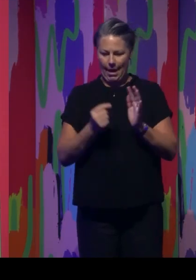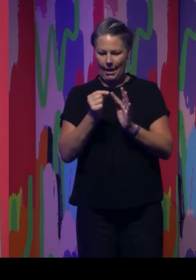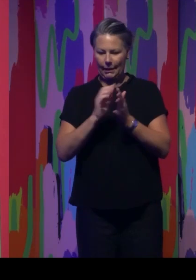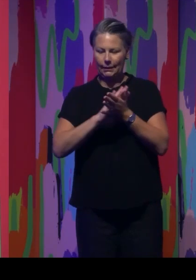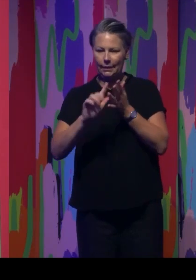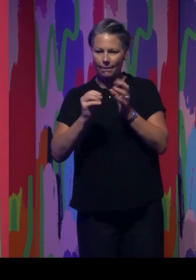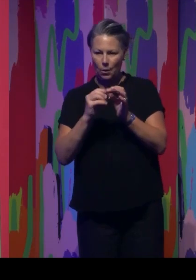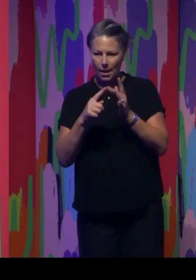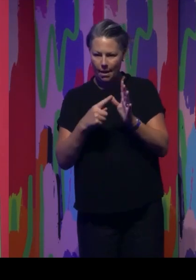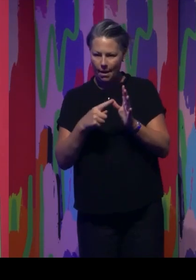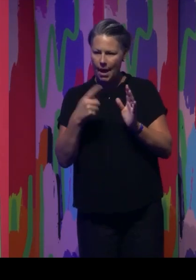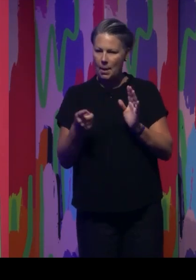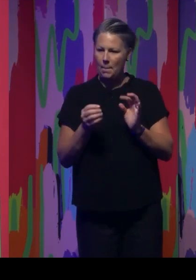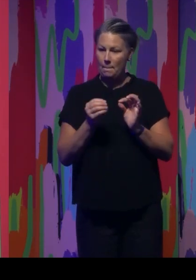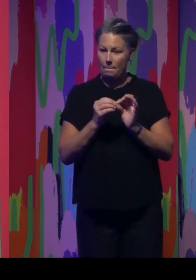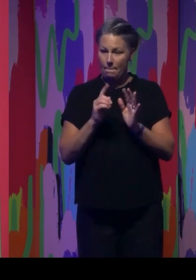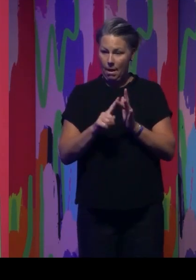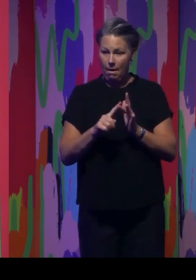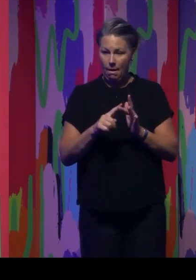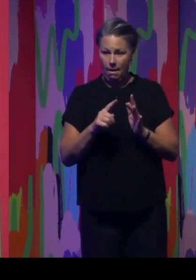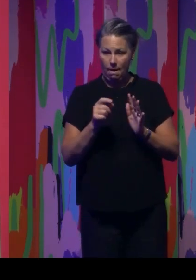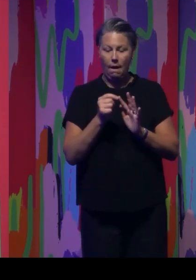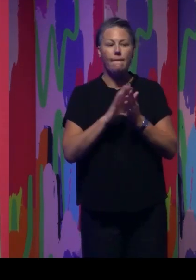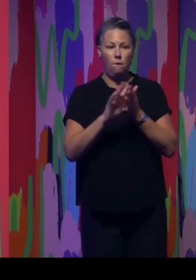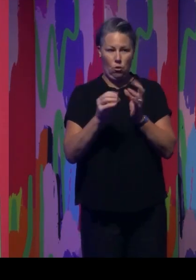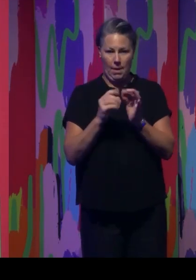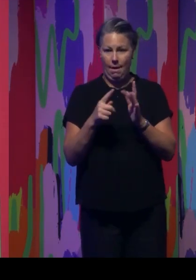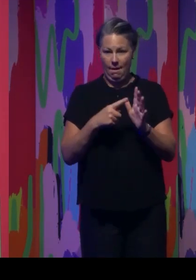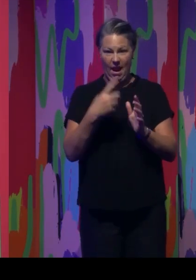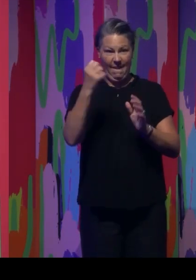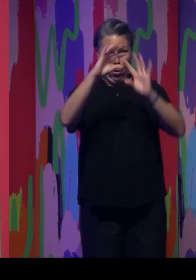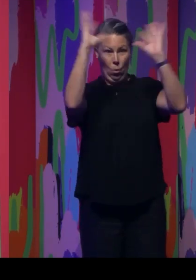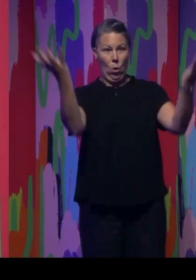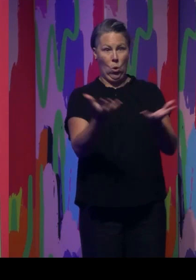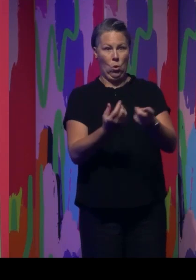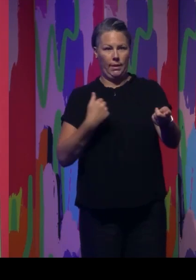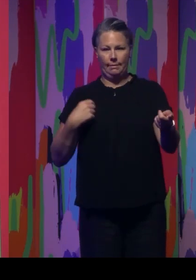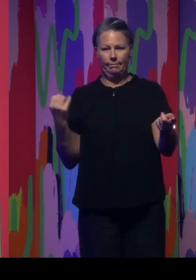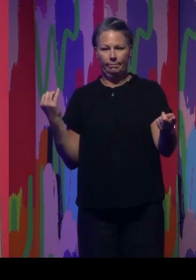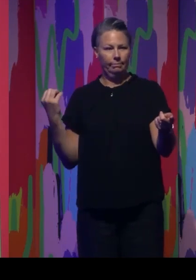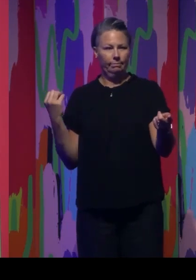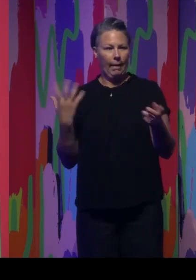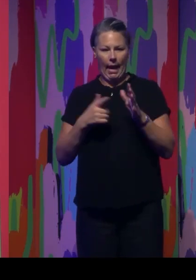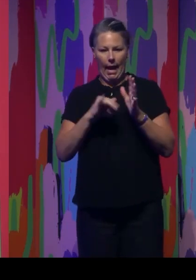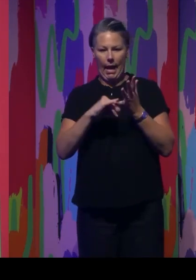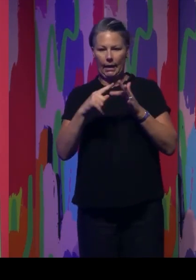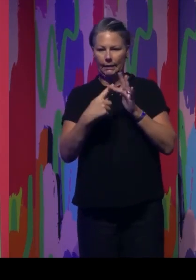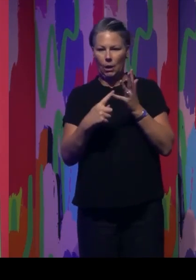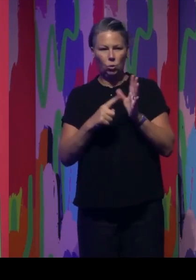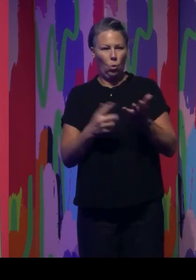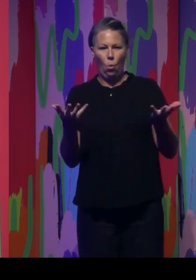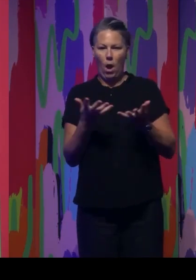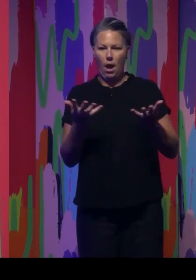না এফোবিয়াকে দেখানো হচ্ছে. And we do not see that aphobia has been included into that